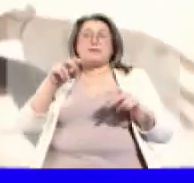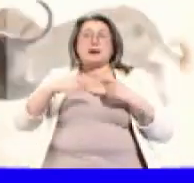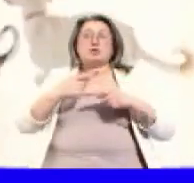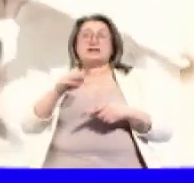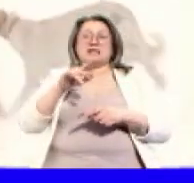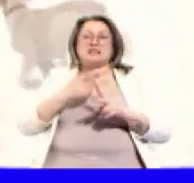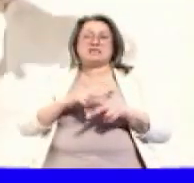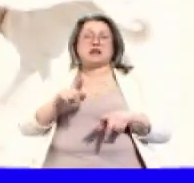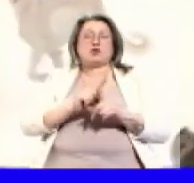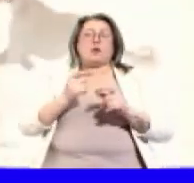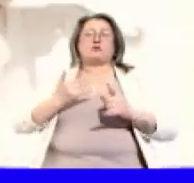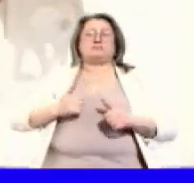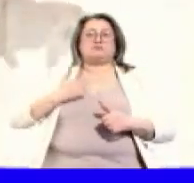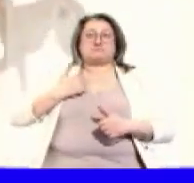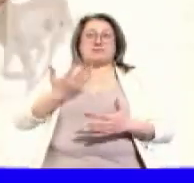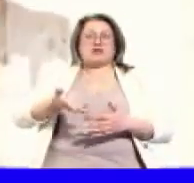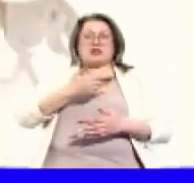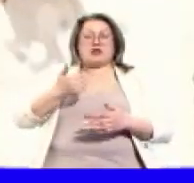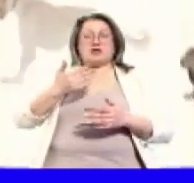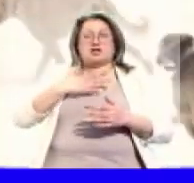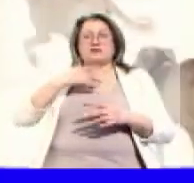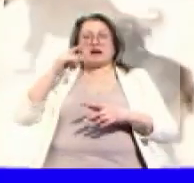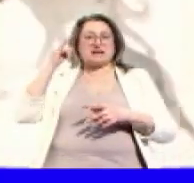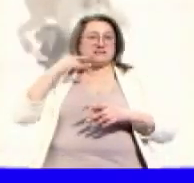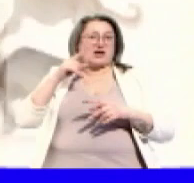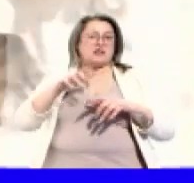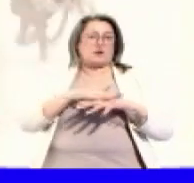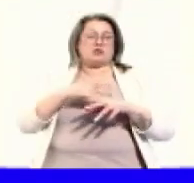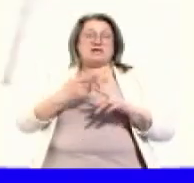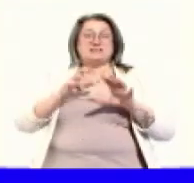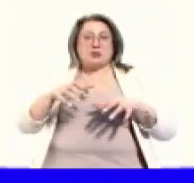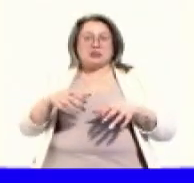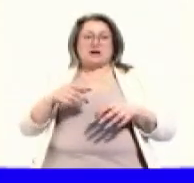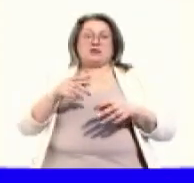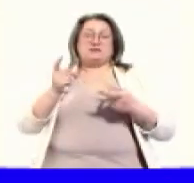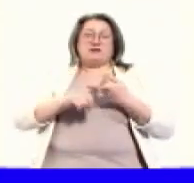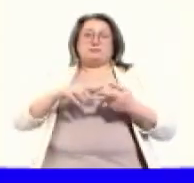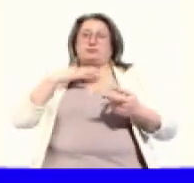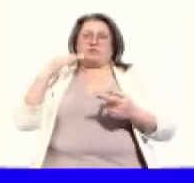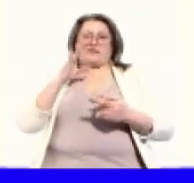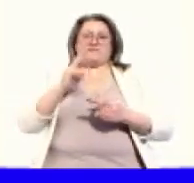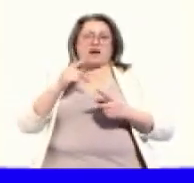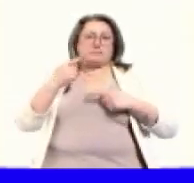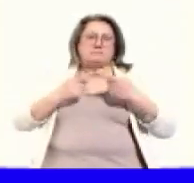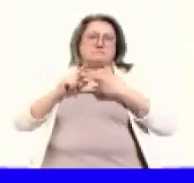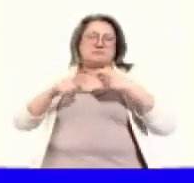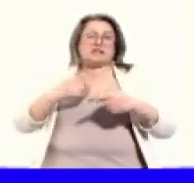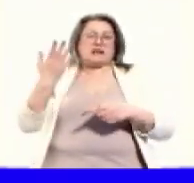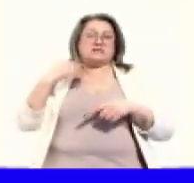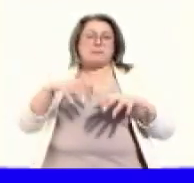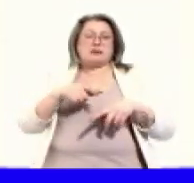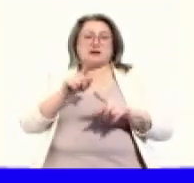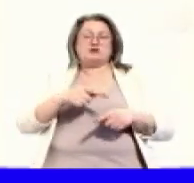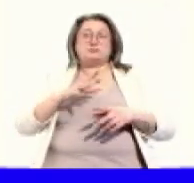это своеобразное достояние казахского народа, гордость нации. Эти собаки связаны с многовековой историей. Раньше четвероногих